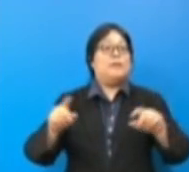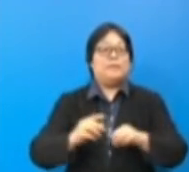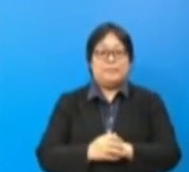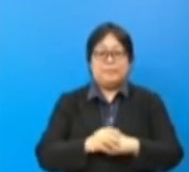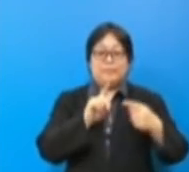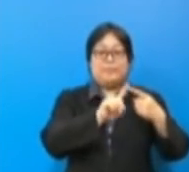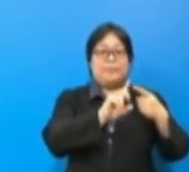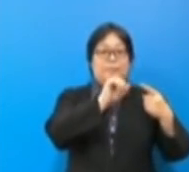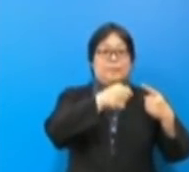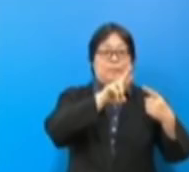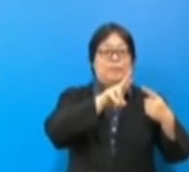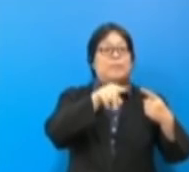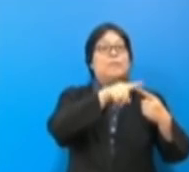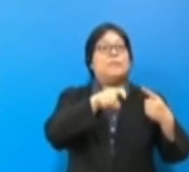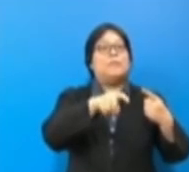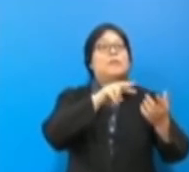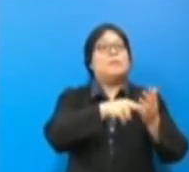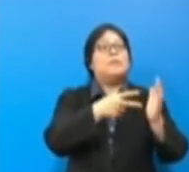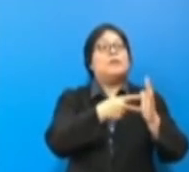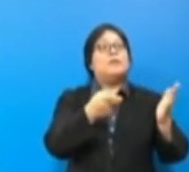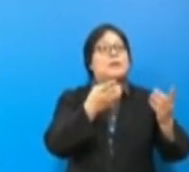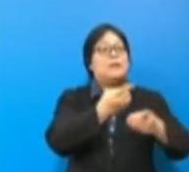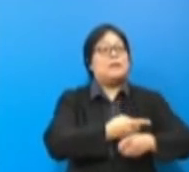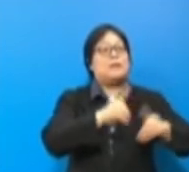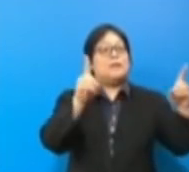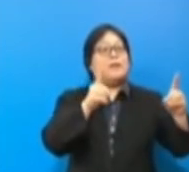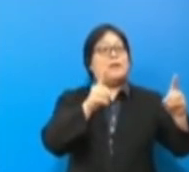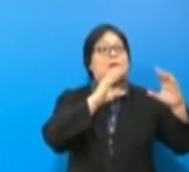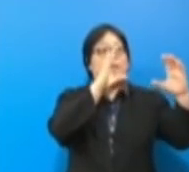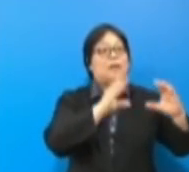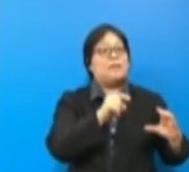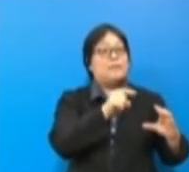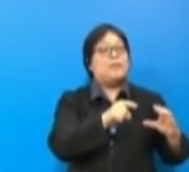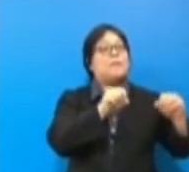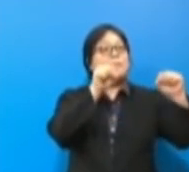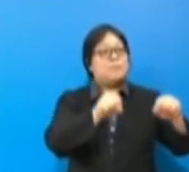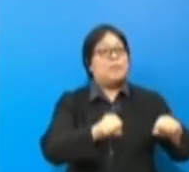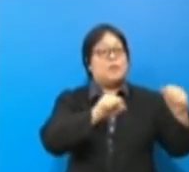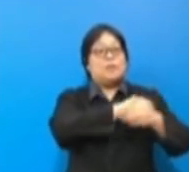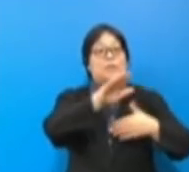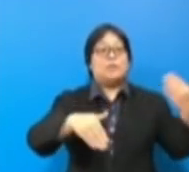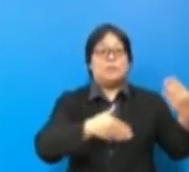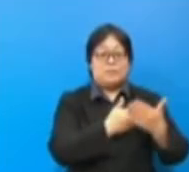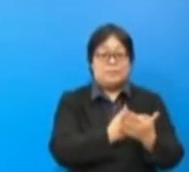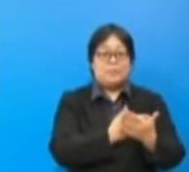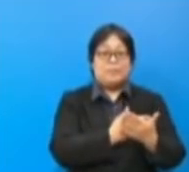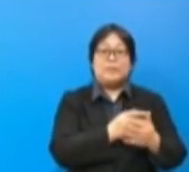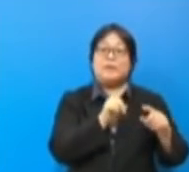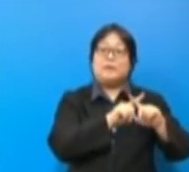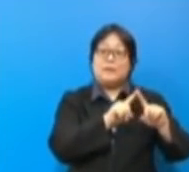z1s Pa bahkan dakkan damai perancia demokratik praktis mananya membenarkan keseluruhannya